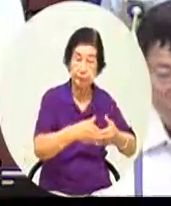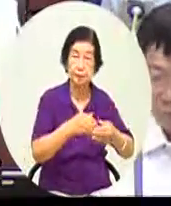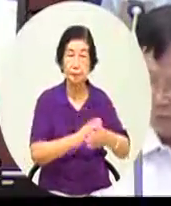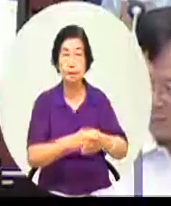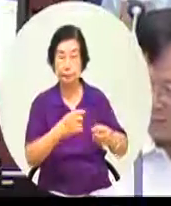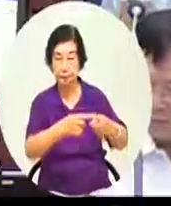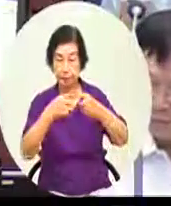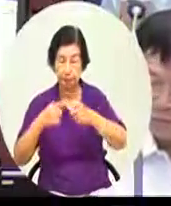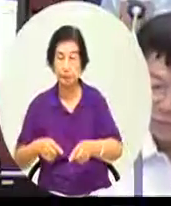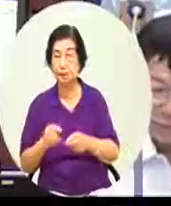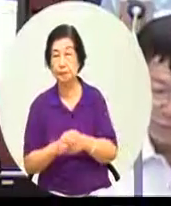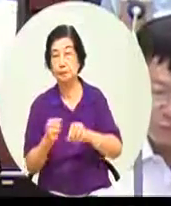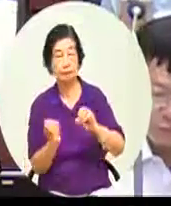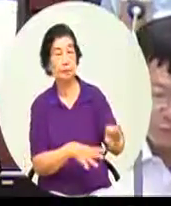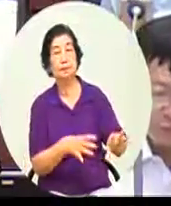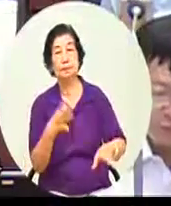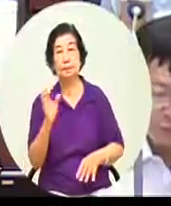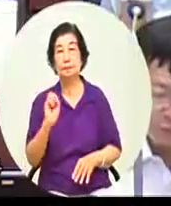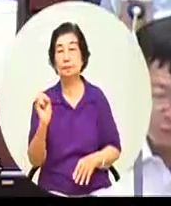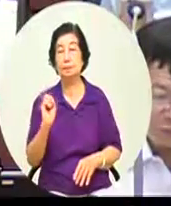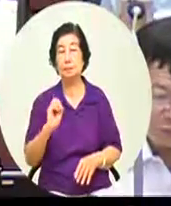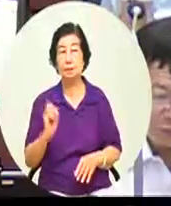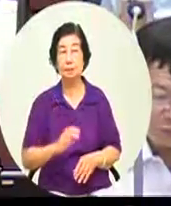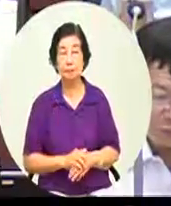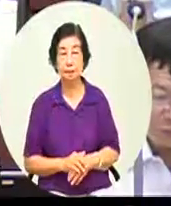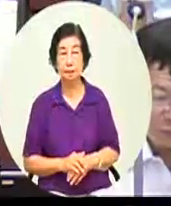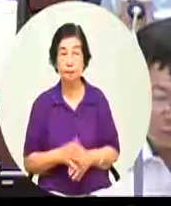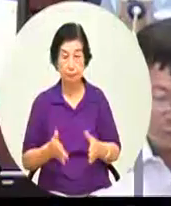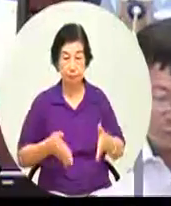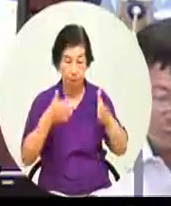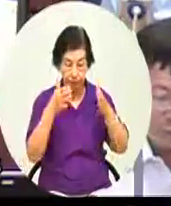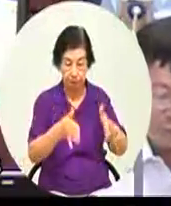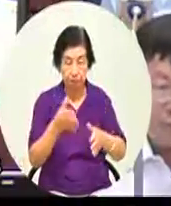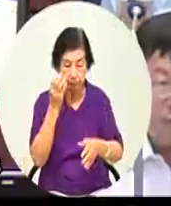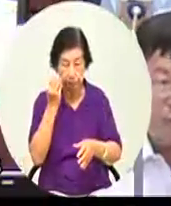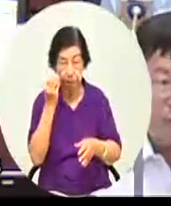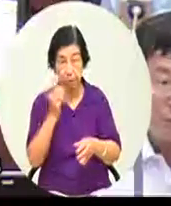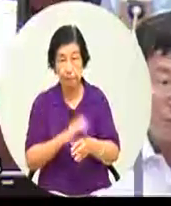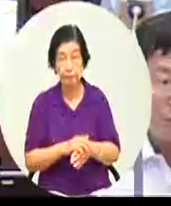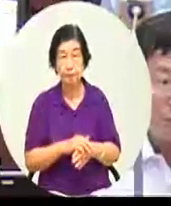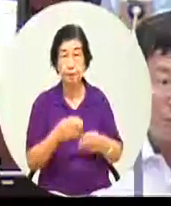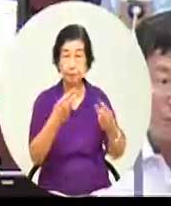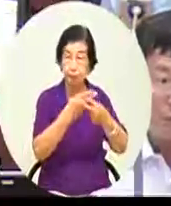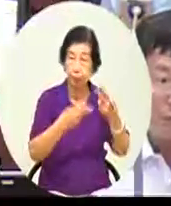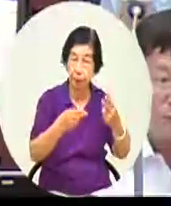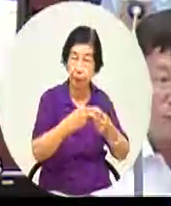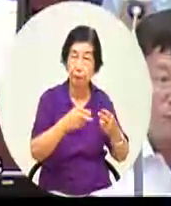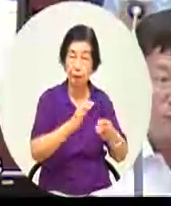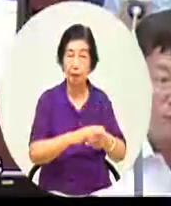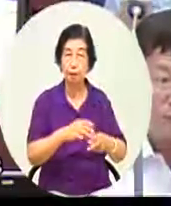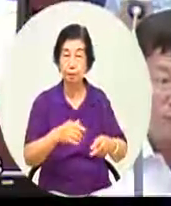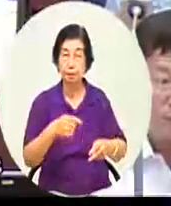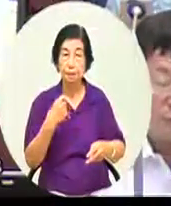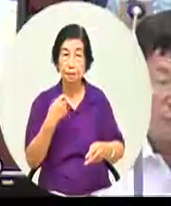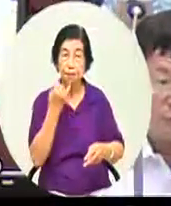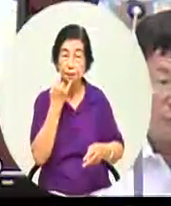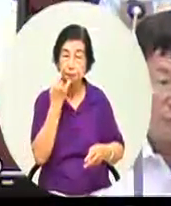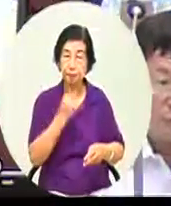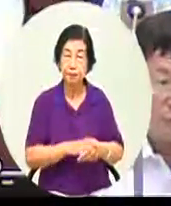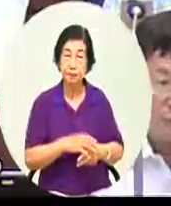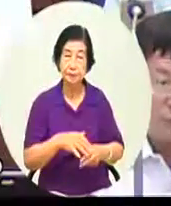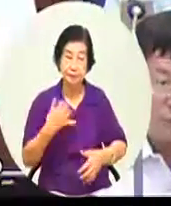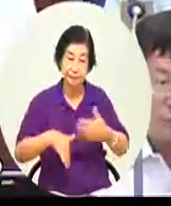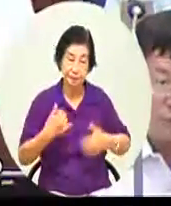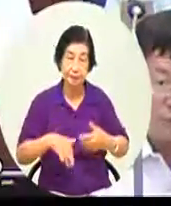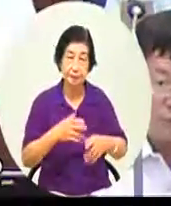直也常常强调说，我们对于观光客呢，不应该只有单一客源，所以应该是多元的。我们欢迎所有的国家的客人、观光